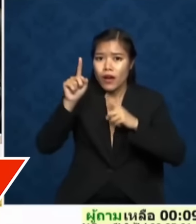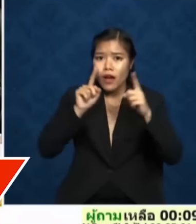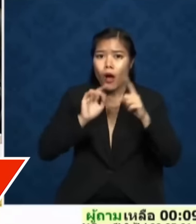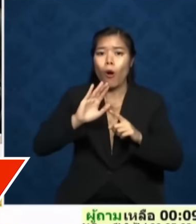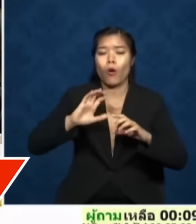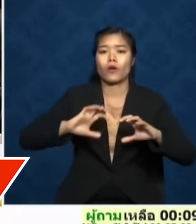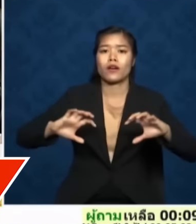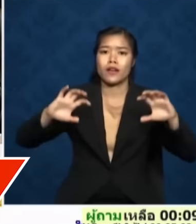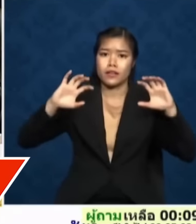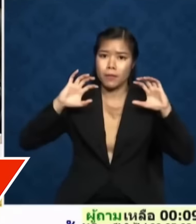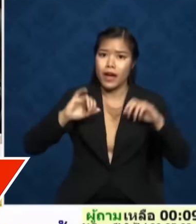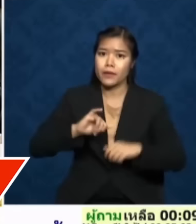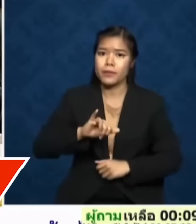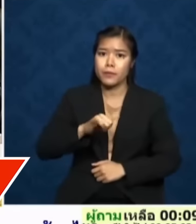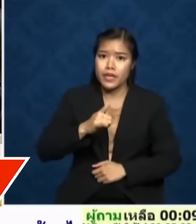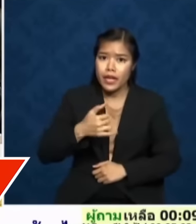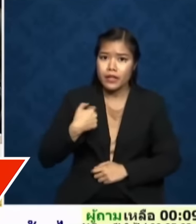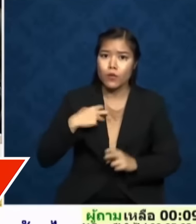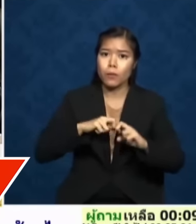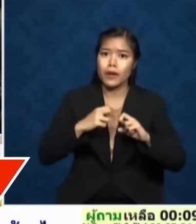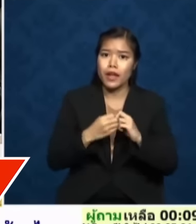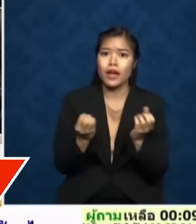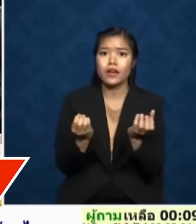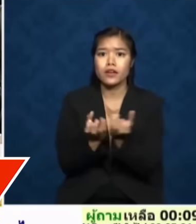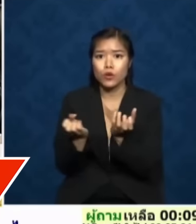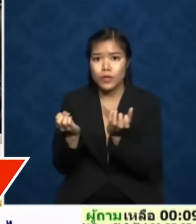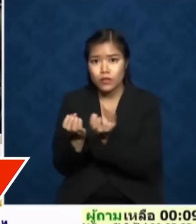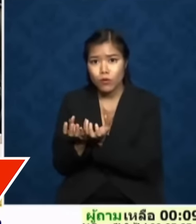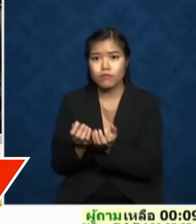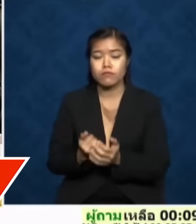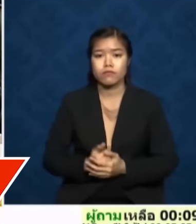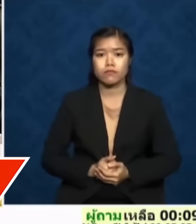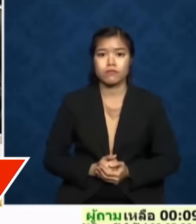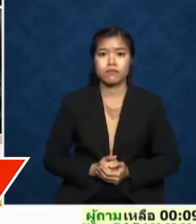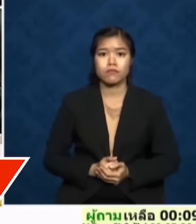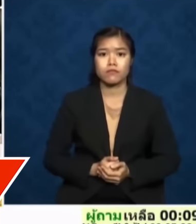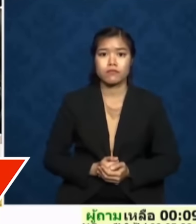าลที่อาจจะไปสร้างปัญหาใหม่โดยไม่จำเป็นขึ้นมาด้วย